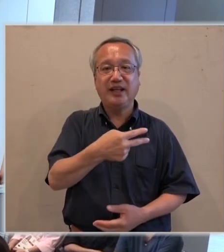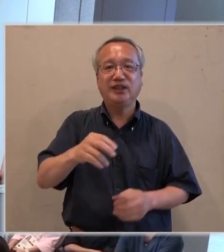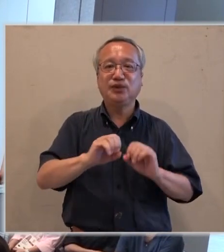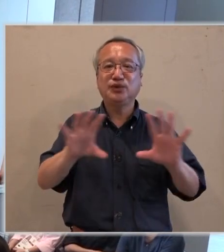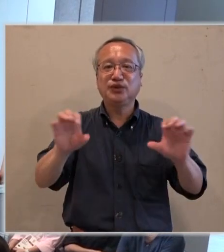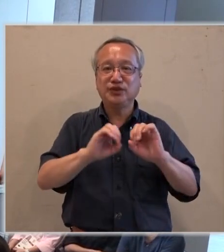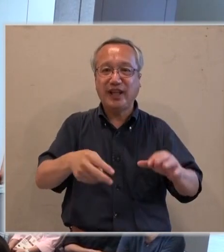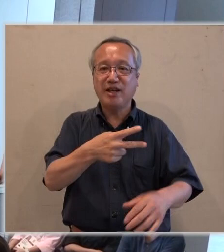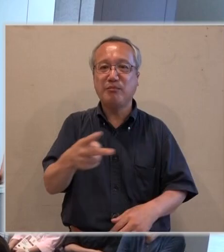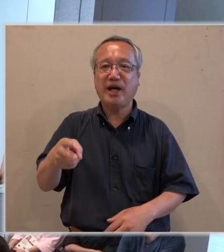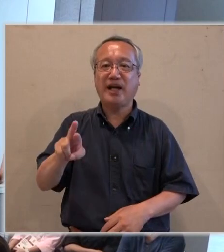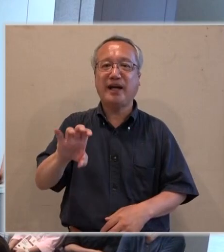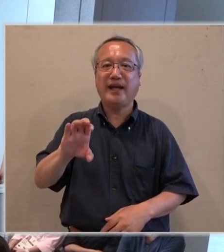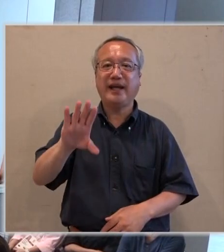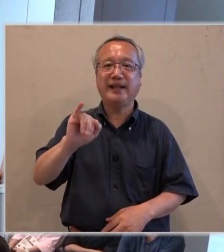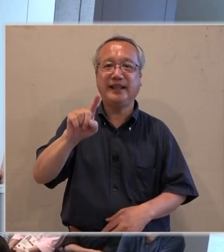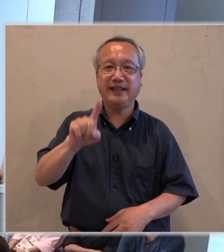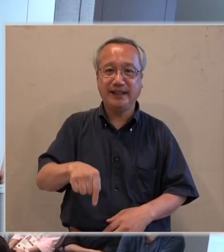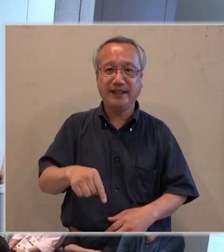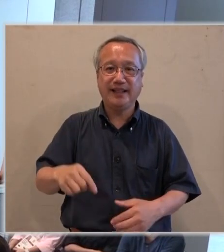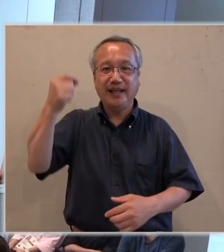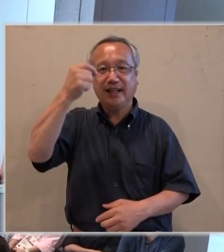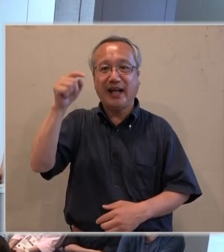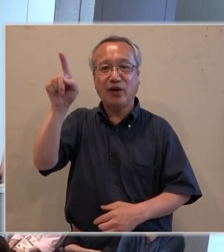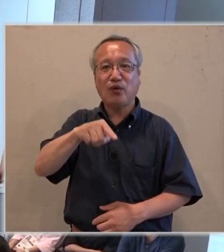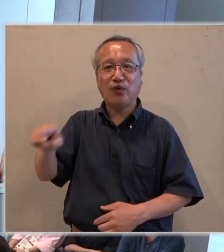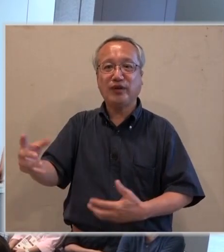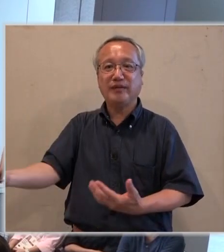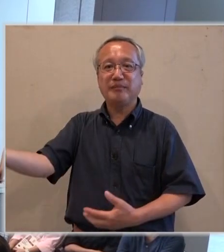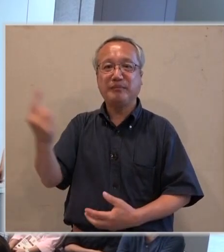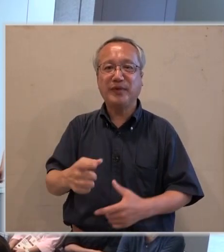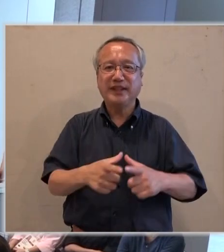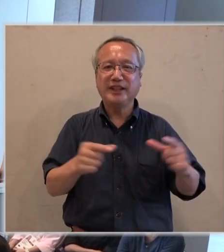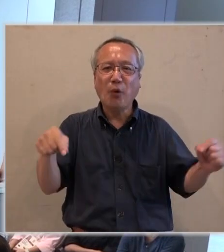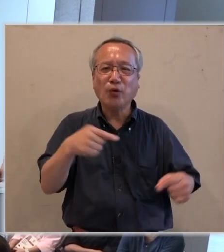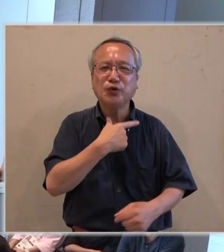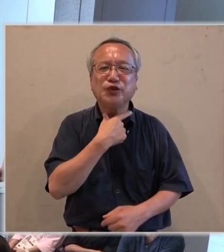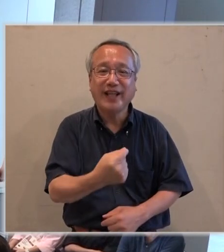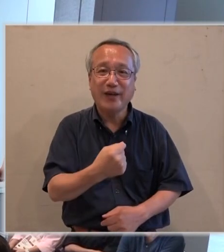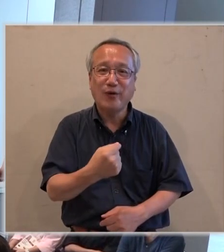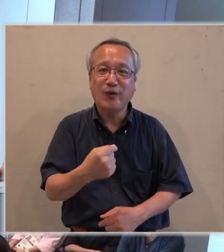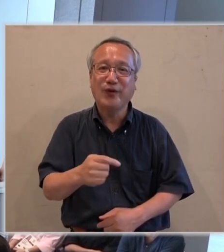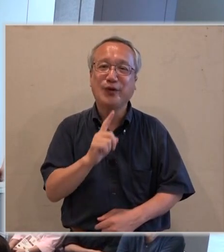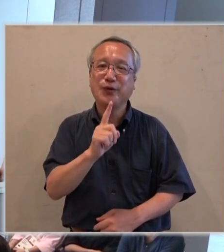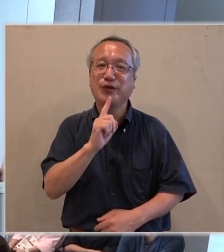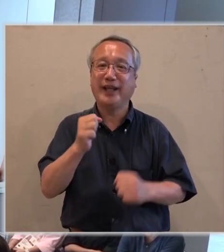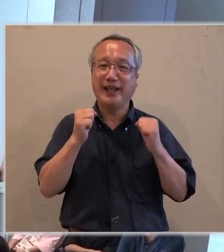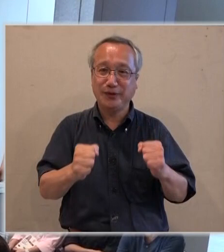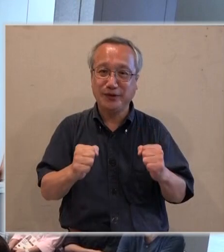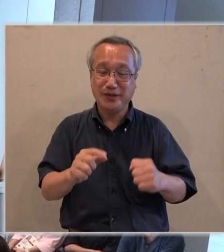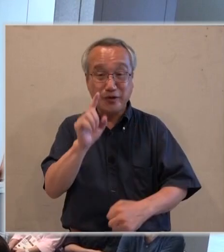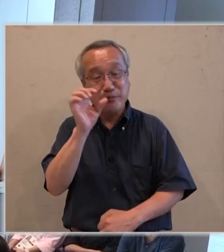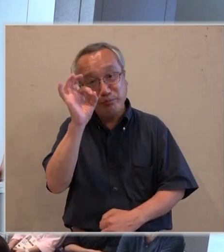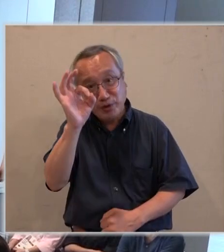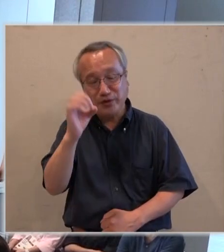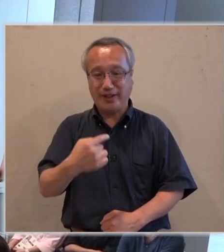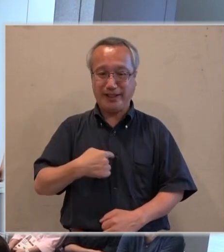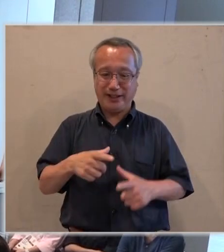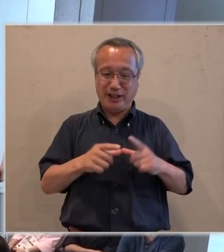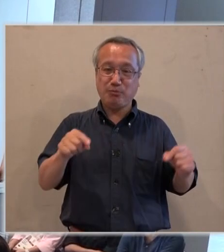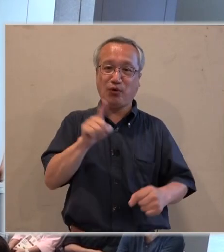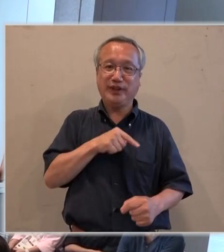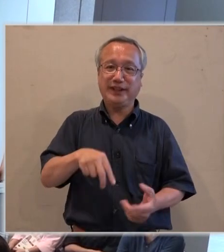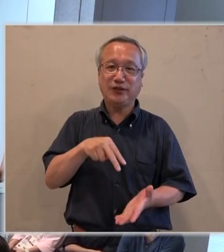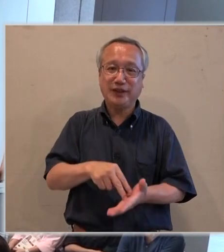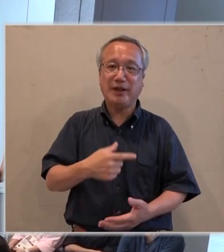バラエティでやってるなんか日本人なんか外国人がなんか日本すごい好きだよみたいなこと言ってると日本人としてはすごい嬉しいですし、まあ、そ